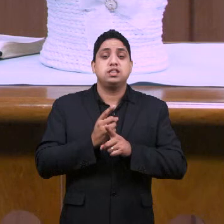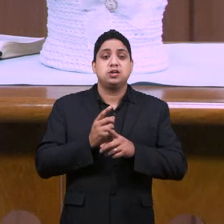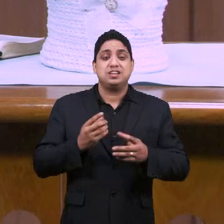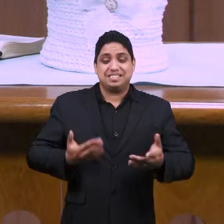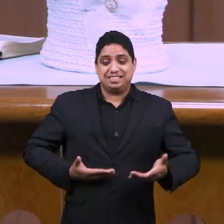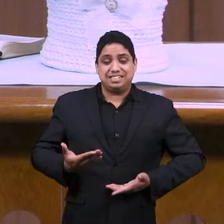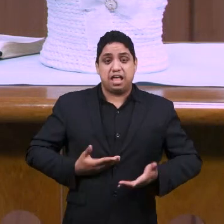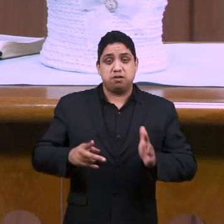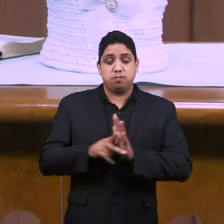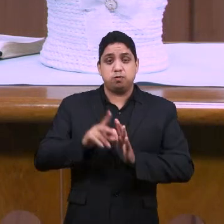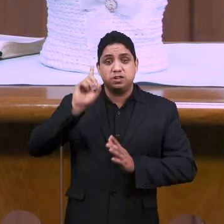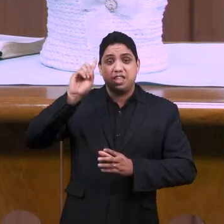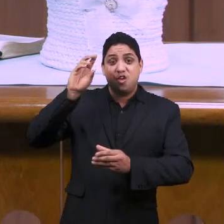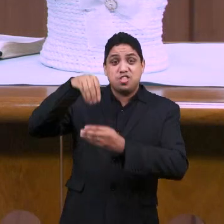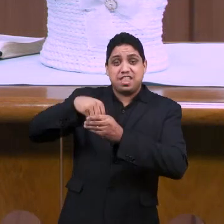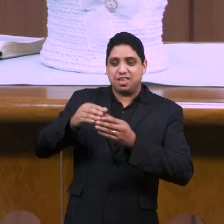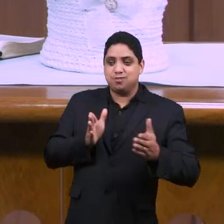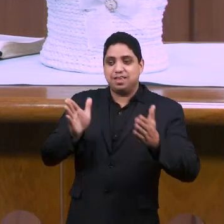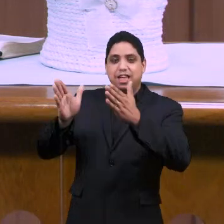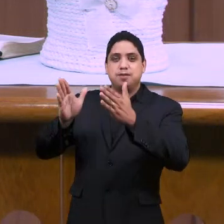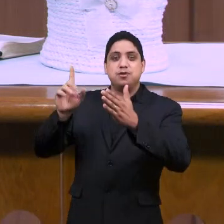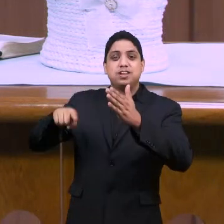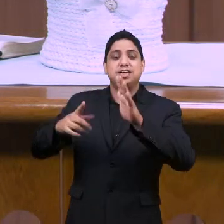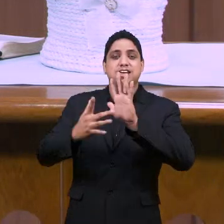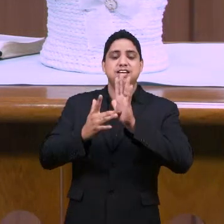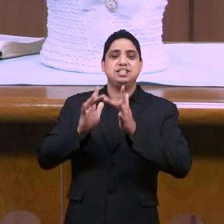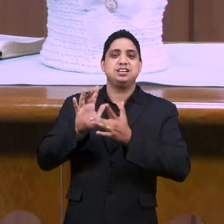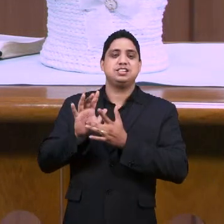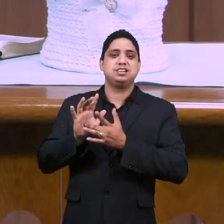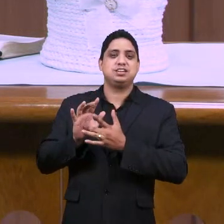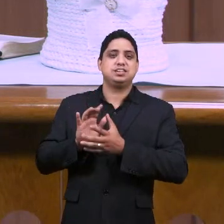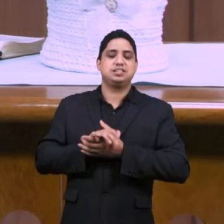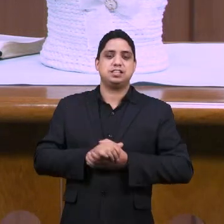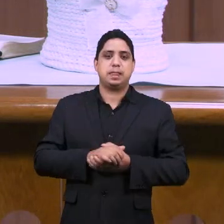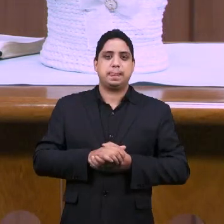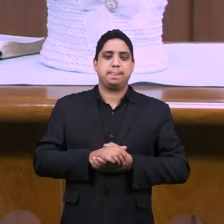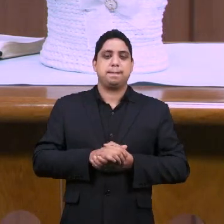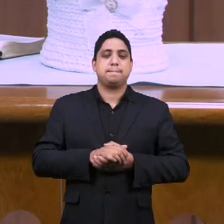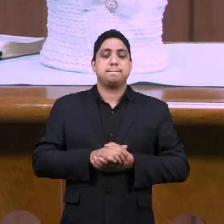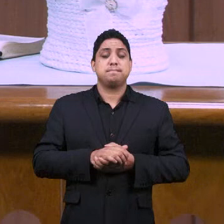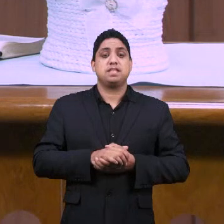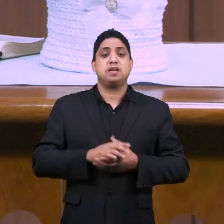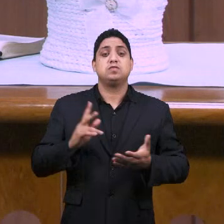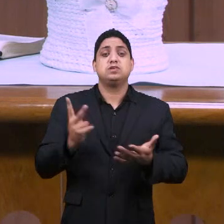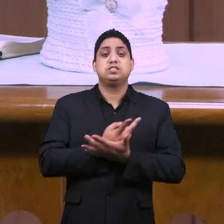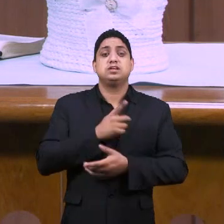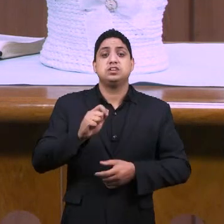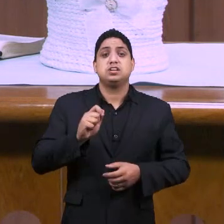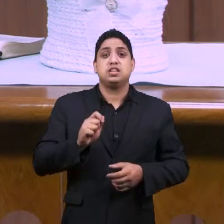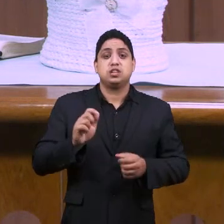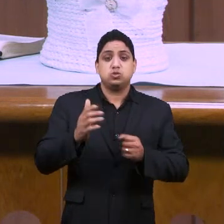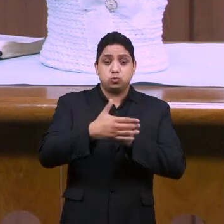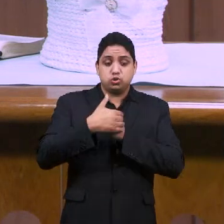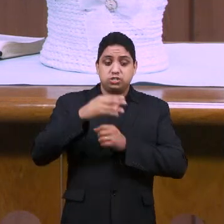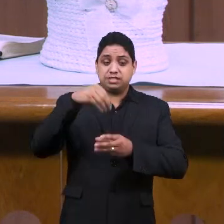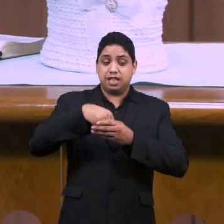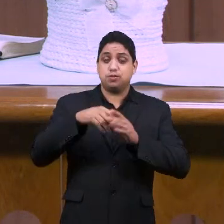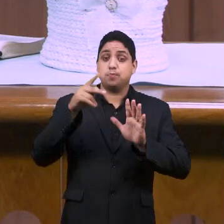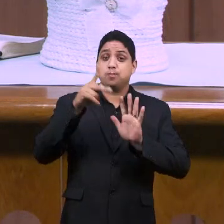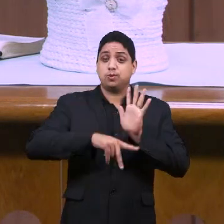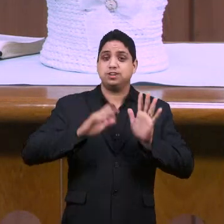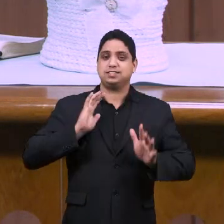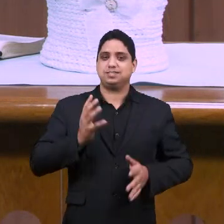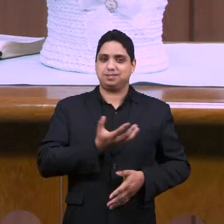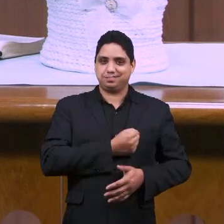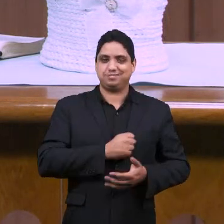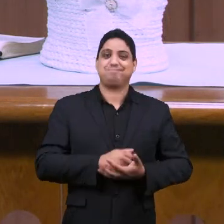On trouve le serviteur de Dieu dans le chemin qui est Jésus. Ceux qui sont dans le chemin qui est Jésus, ils sont cachés dans